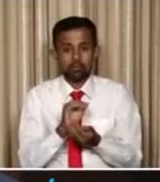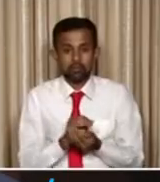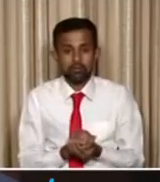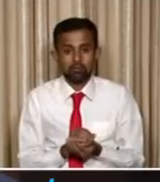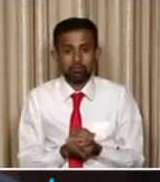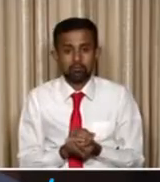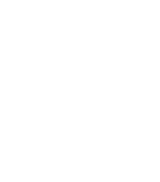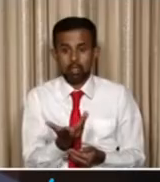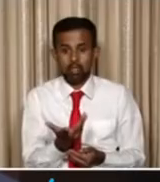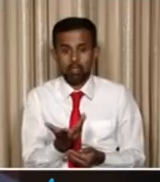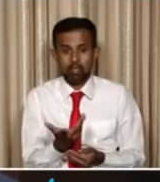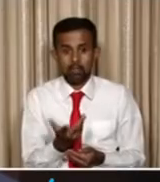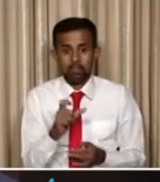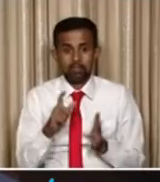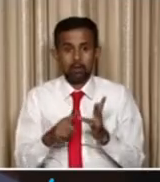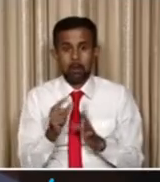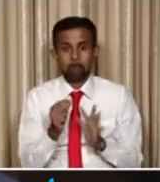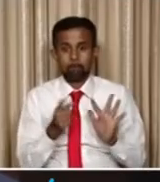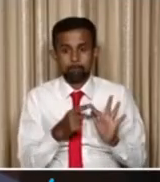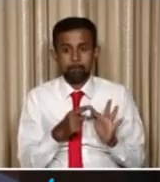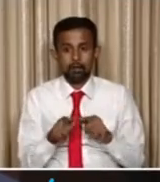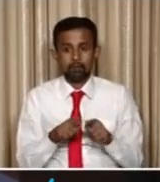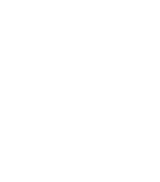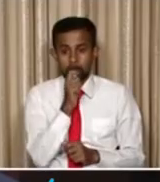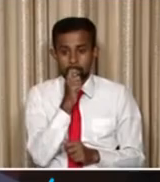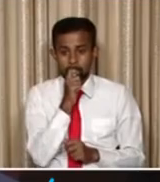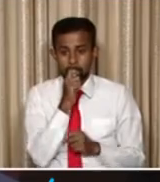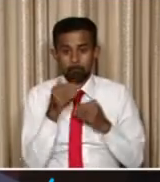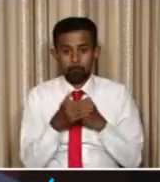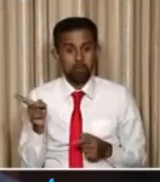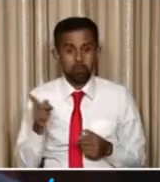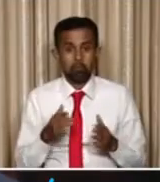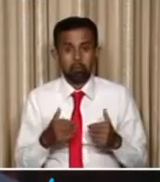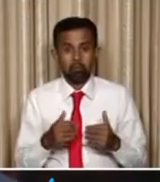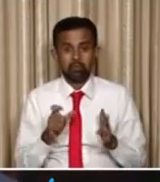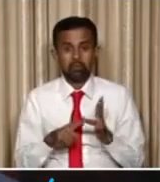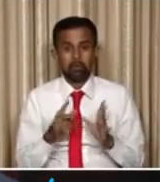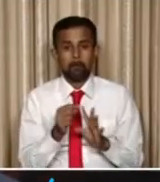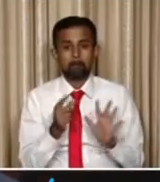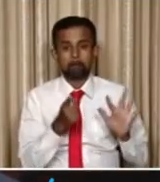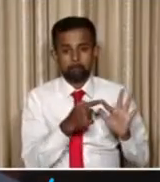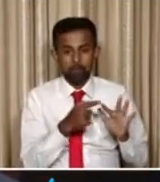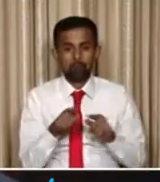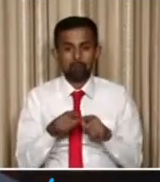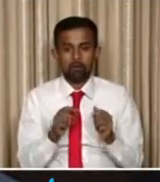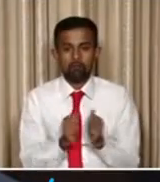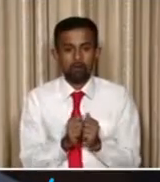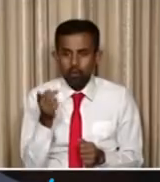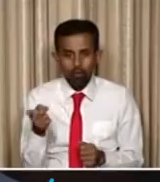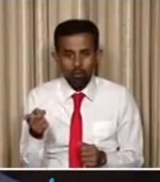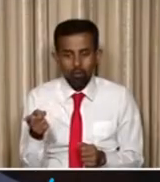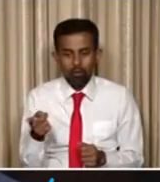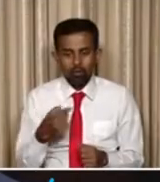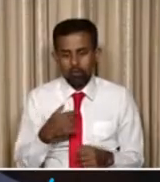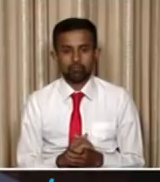මේක හෙලිදරව් නොකොට කෝප් එකේ චෙයාර්මන් හැටියට කටයුතු කිරීම පිළිබඳව ඔහුට තවදුරටත් කෝප් එකේ සභාපතිවරයා හැටියට කටයුතු කරන්න පුළුවන්ද කියන එක ගැන